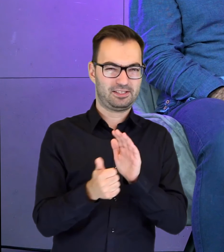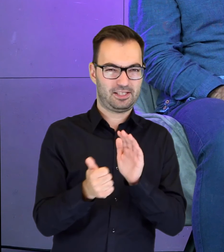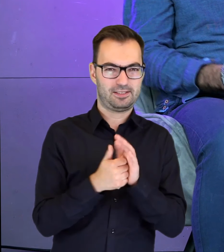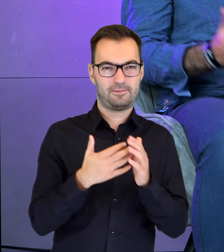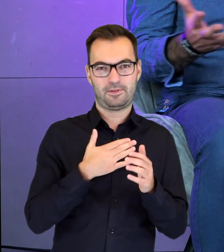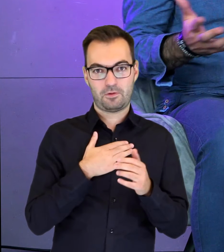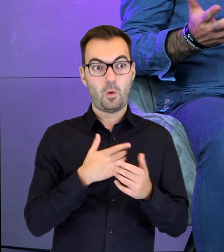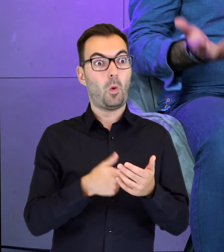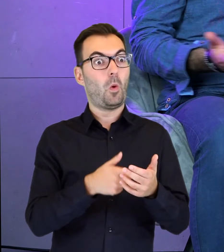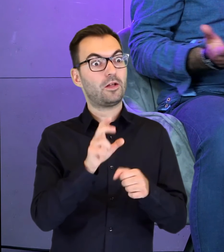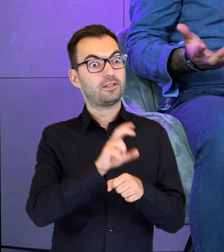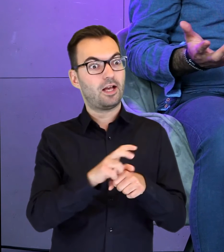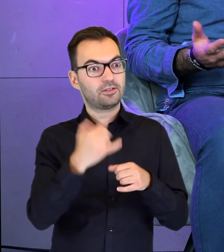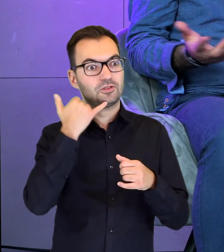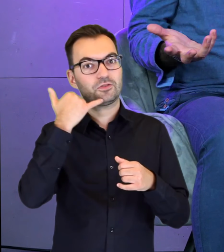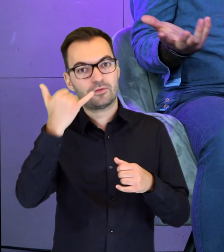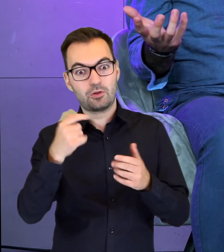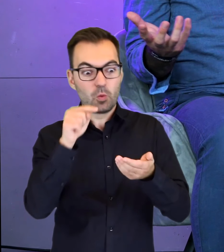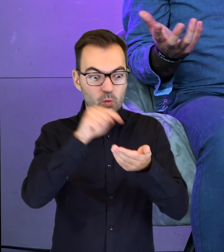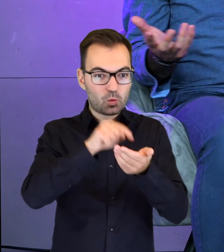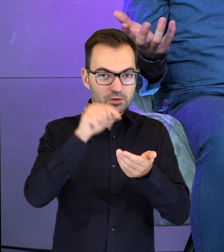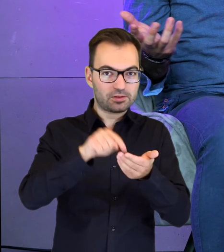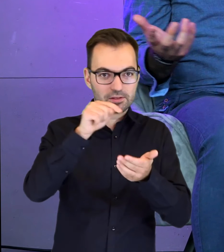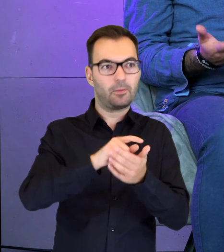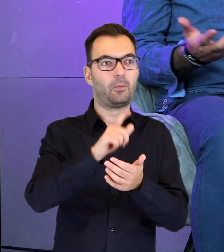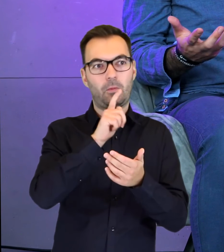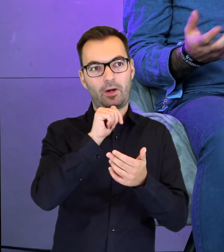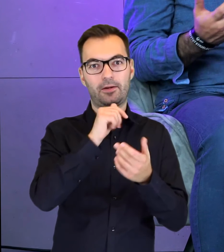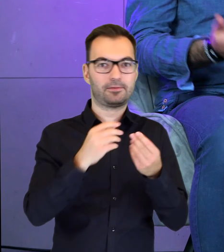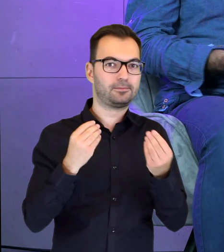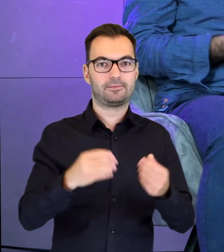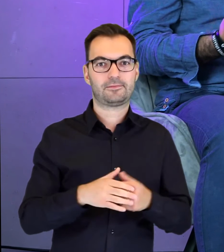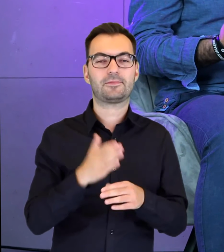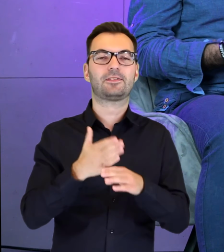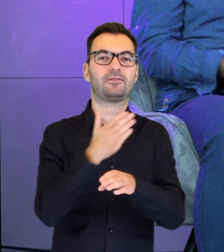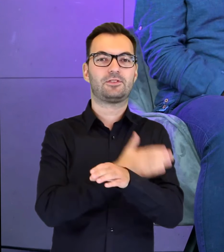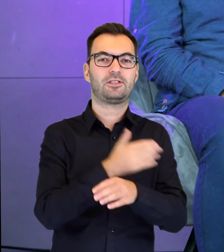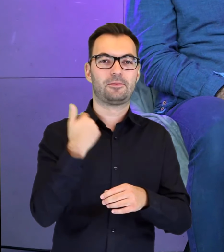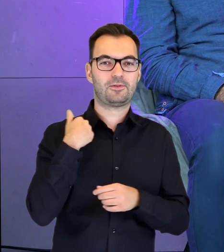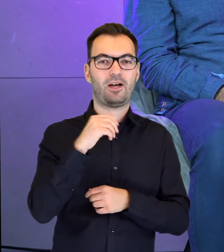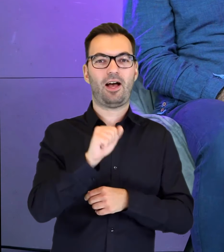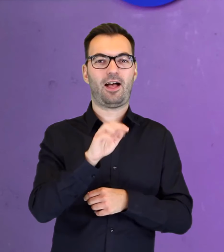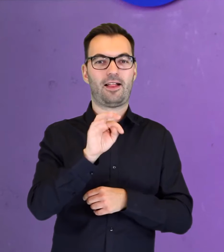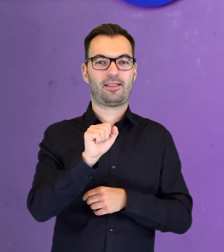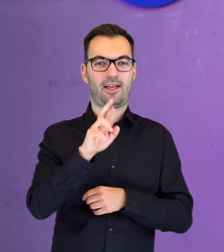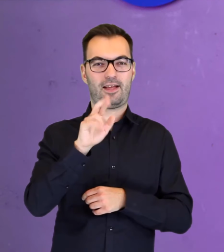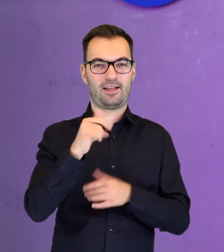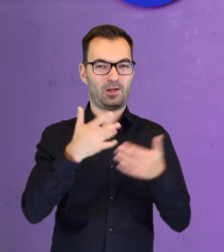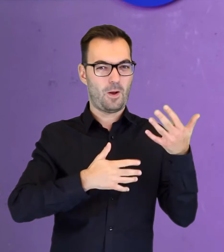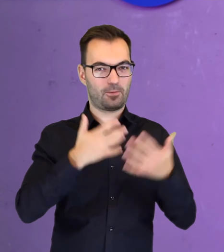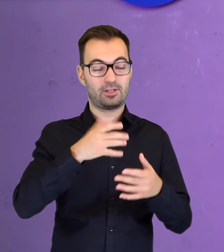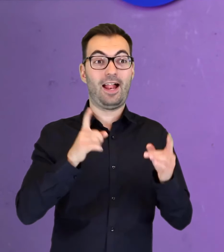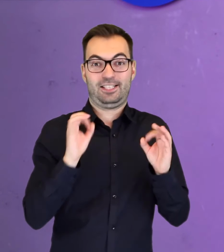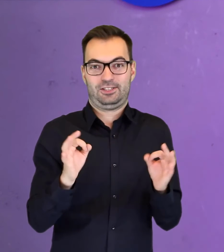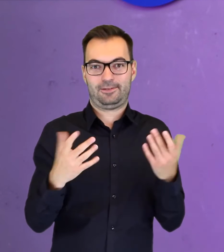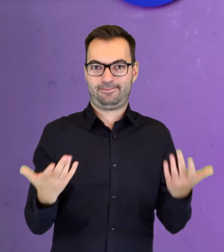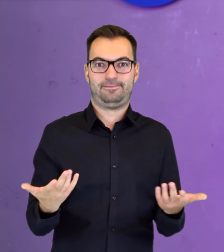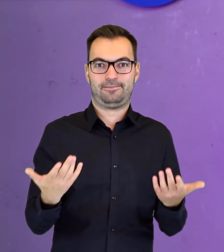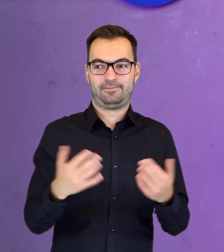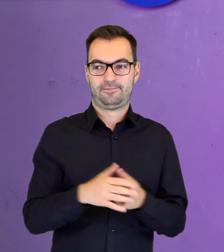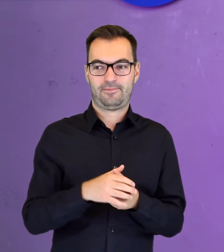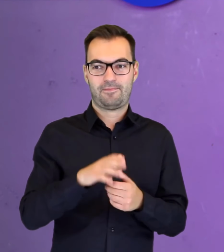gdzieś tam pójdziemy Miałem 16 lat i pieszo technologia mogę zadzwonić jakieś przyciski co się dzieje więc oczywiście wcześniej było